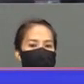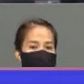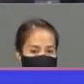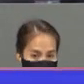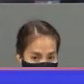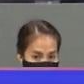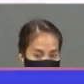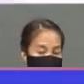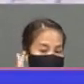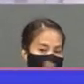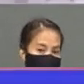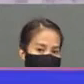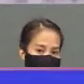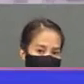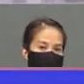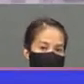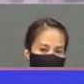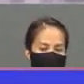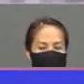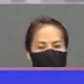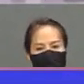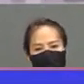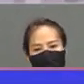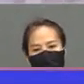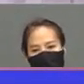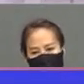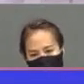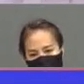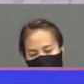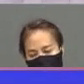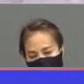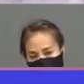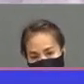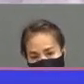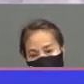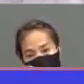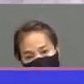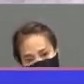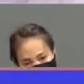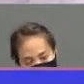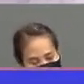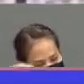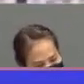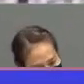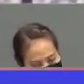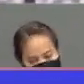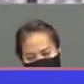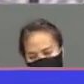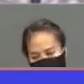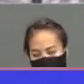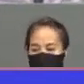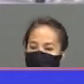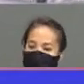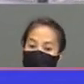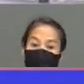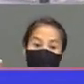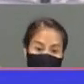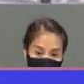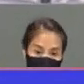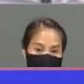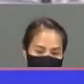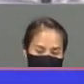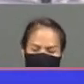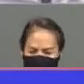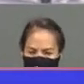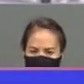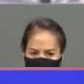พัฒนาวัคซีน 2รุ่นค่ะรุ่นแรกก็จะเป็นวัคซีนจุฬานั่นแหละคะซึ่งละขอบ 19จุฬา 99เนี่ยก็จะใช้